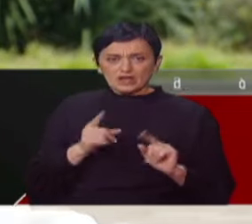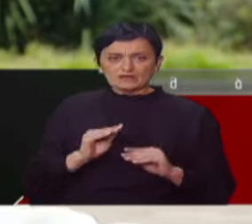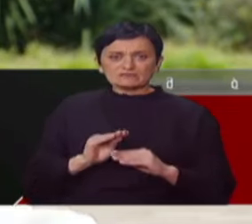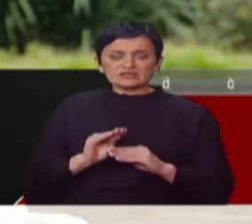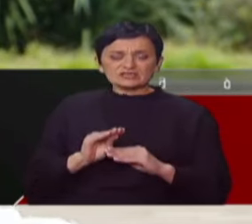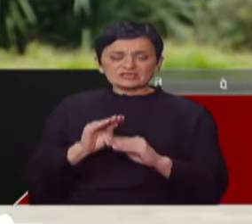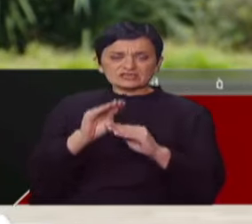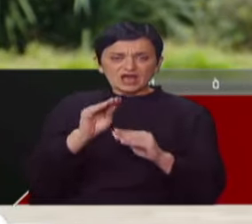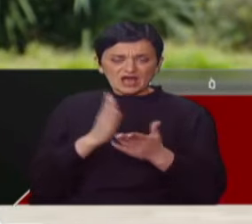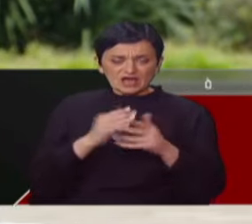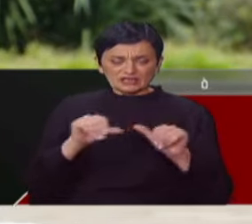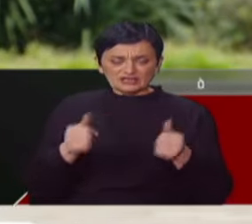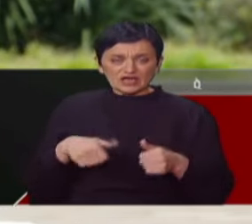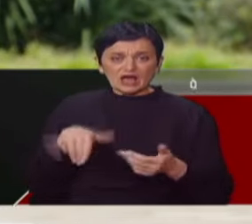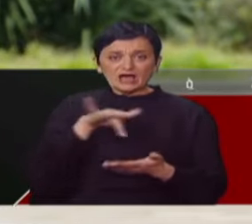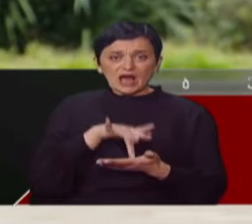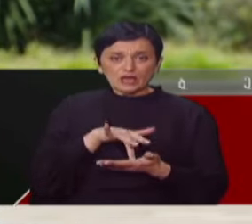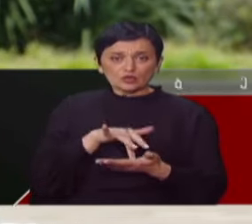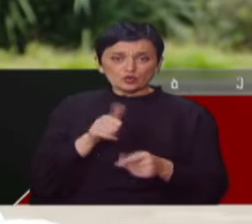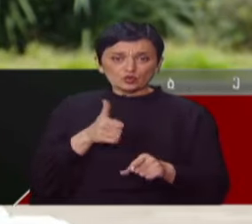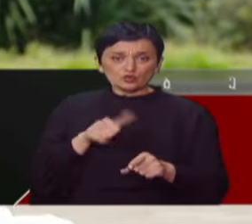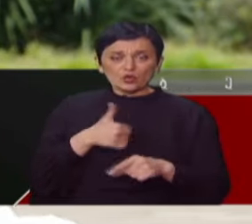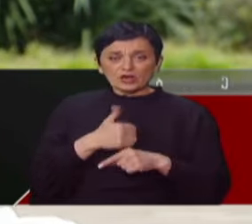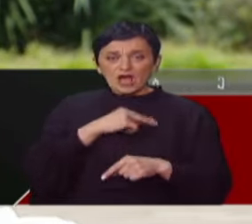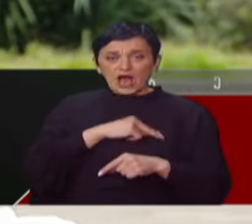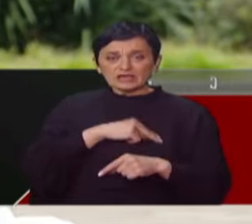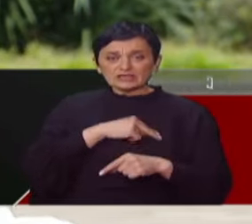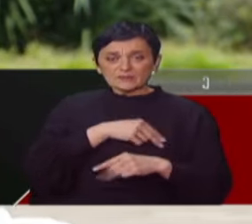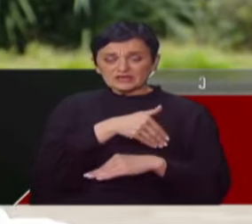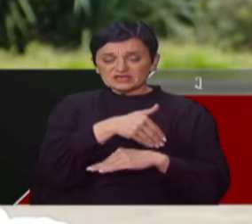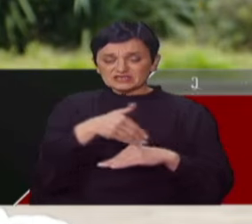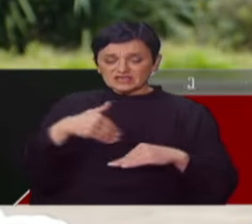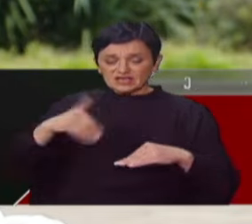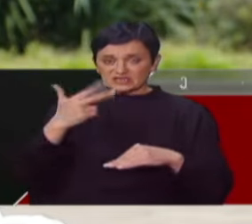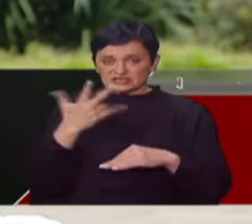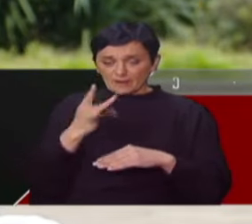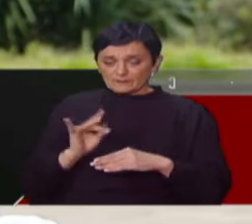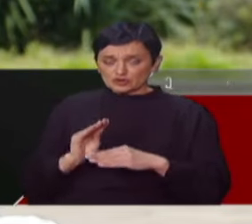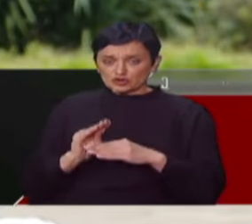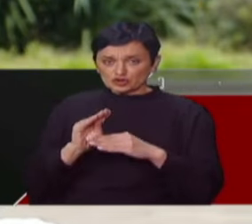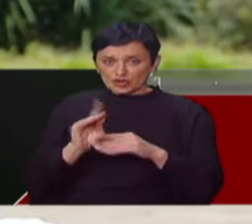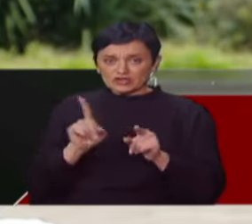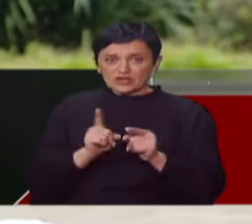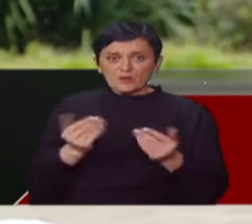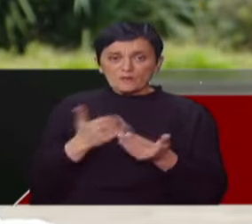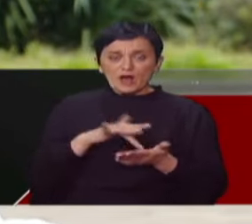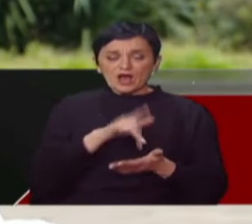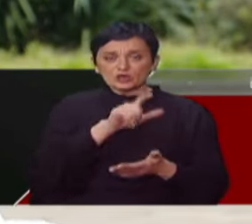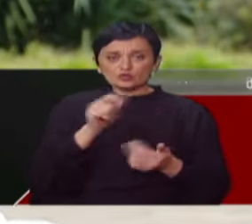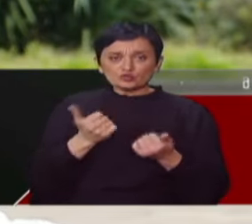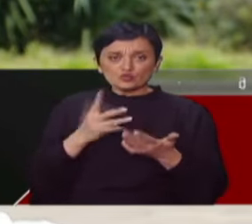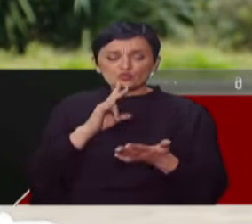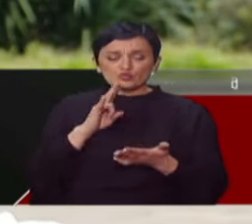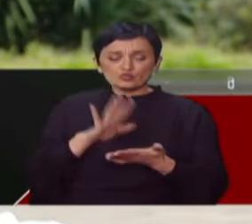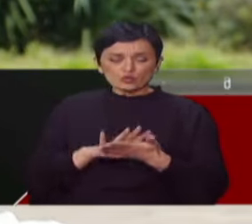ტენდენცია, როგორც მოგახსენეთ, და მათ შორის ქალაქის როგორც ადმინისტრაციული საზღვრები გაიზარდა სამჯერ. ამავდროულად მაცხოვრებელთა რაოდენობაც